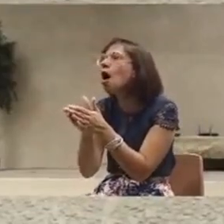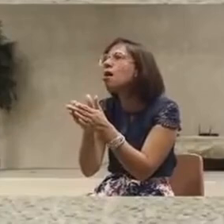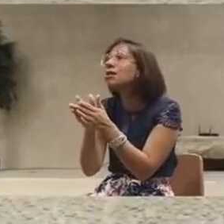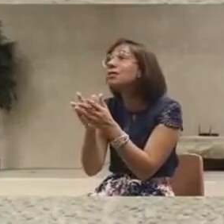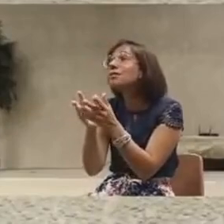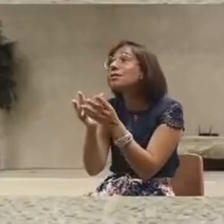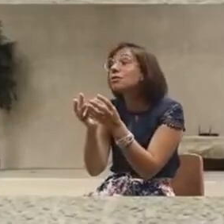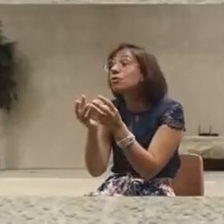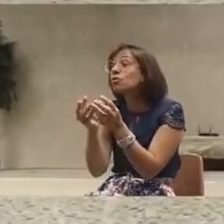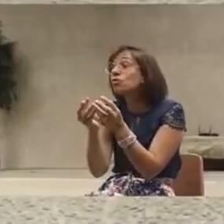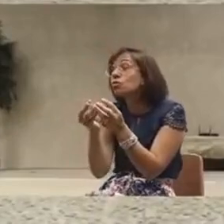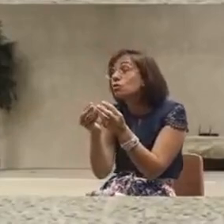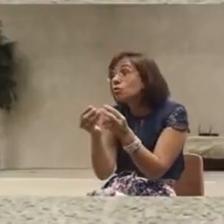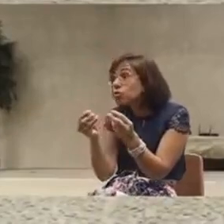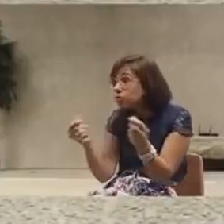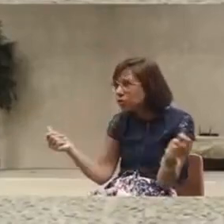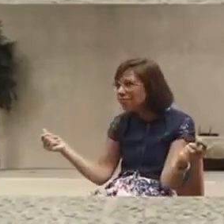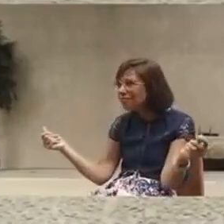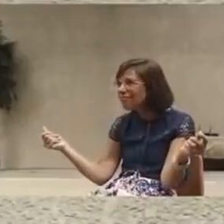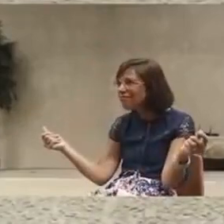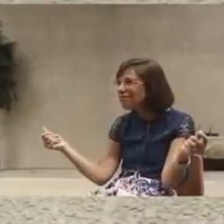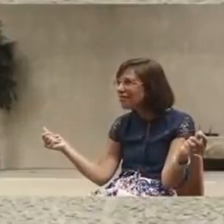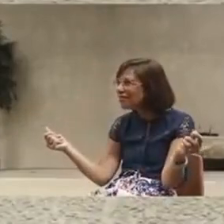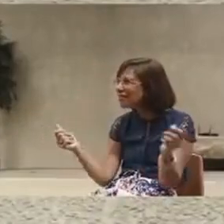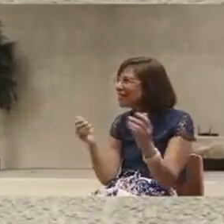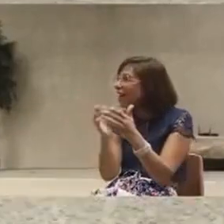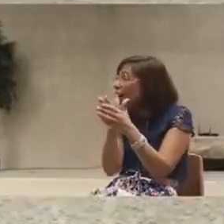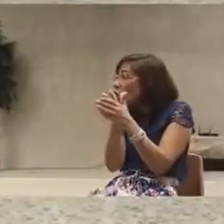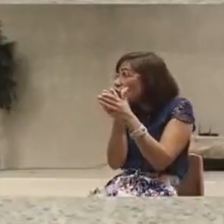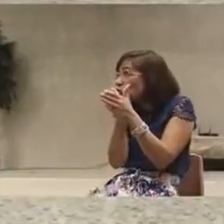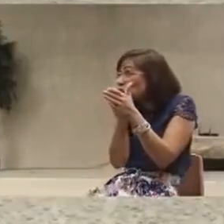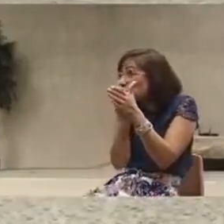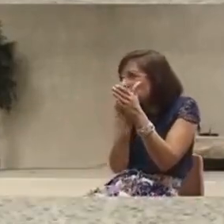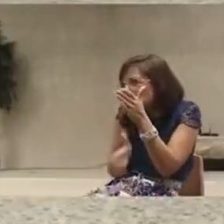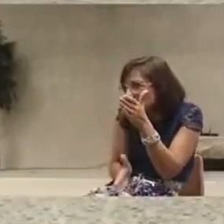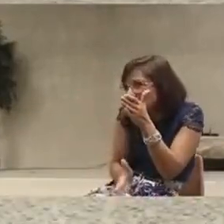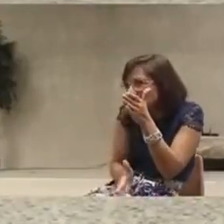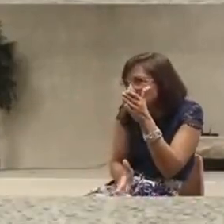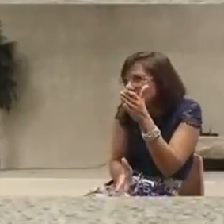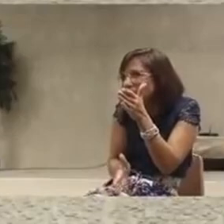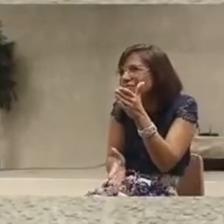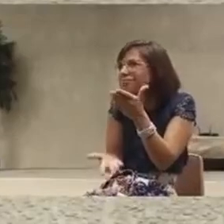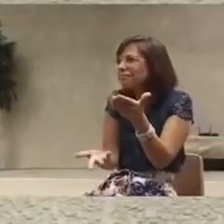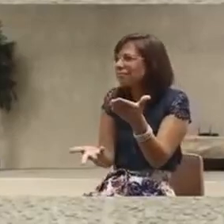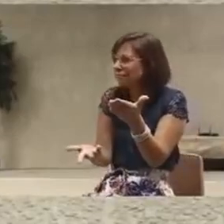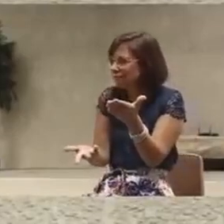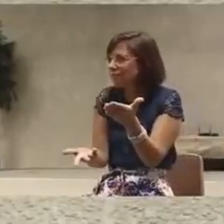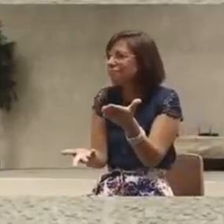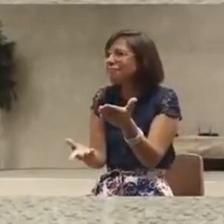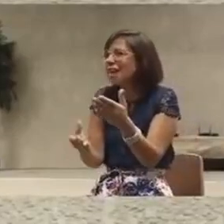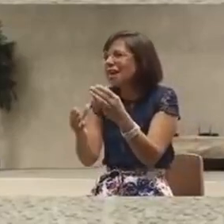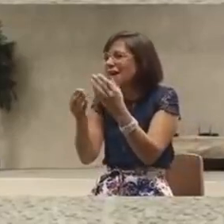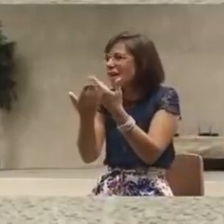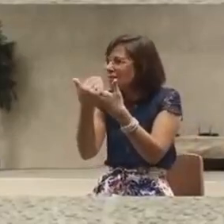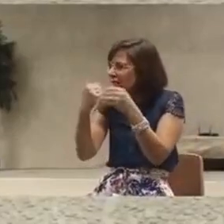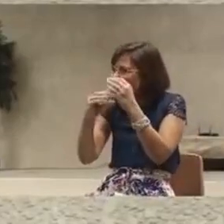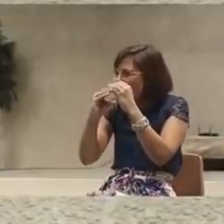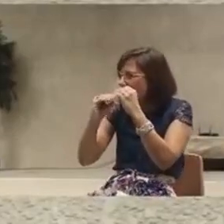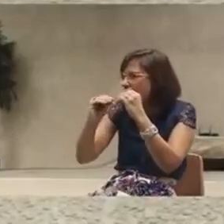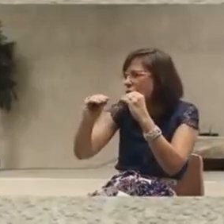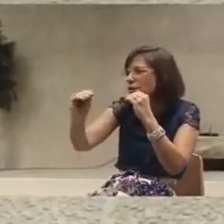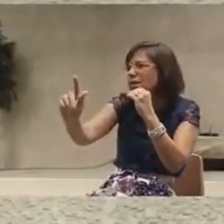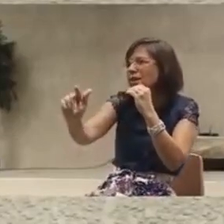souple. Dans le désert, qu'est-ce qu'on fait? En fait, dans le désert, on apprend à